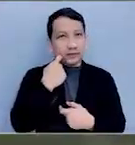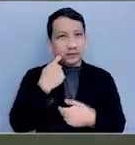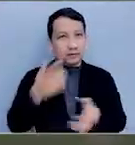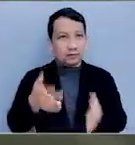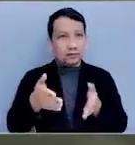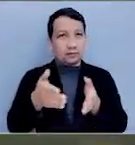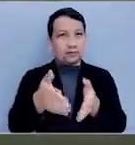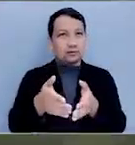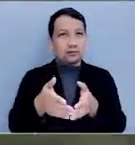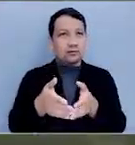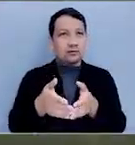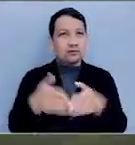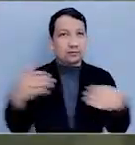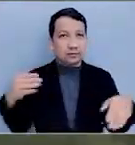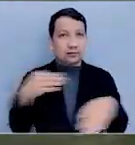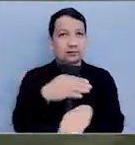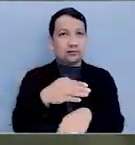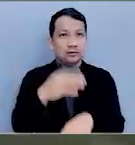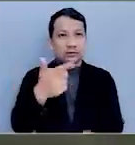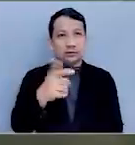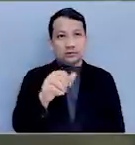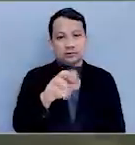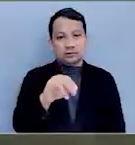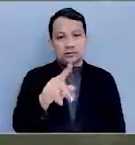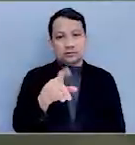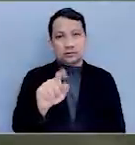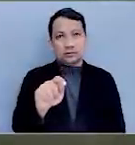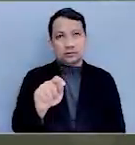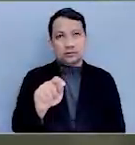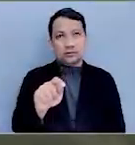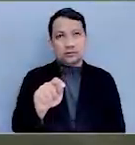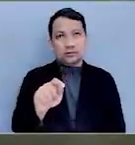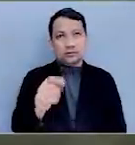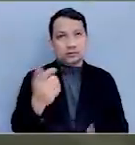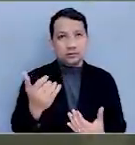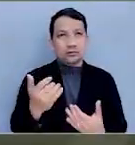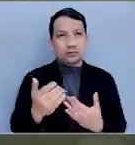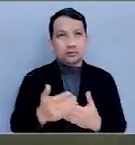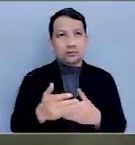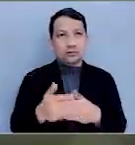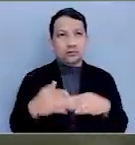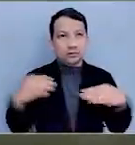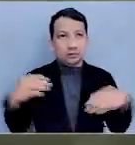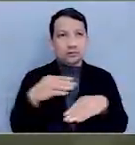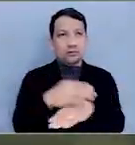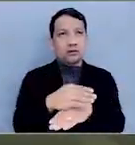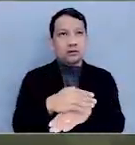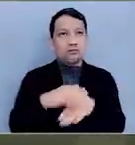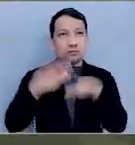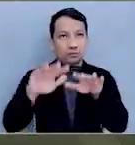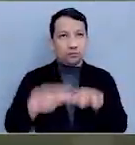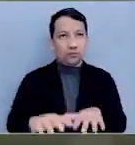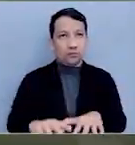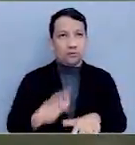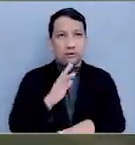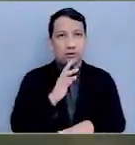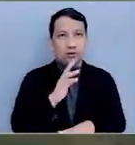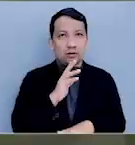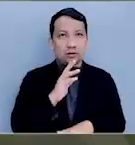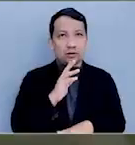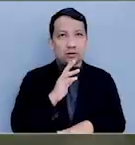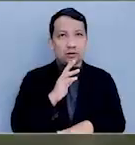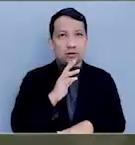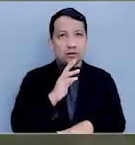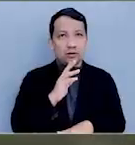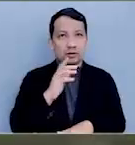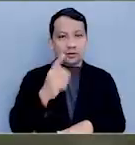itong intersection ng G. Araneta at ng E. Rodriguez, ngayon ay nadadaanan na siya dahil humupa na yung baha dito. Pero yung